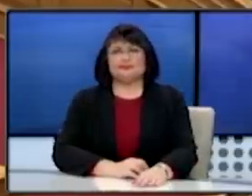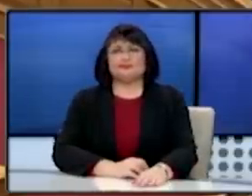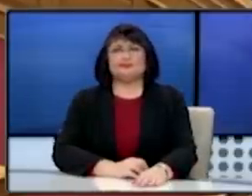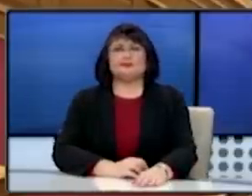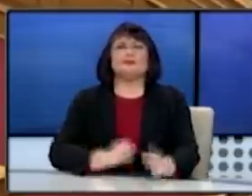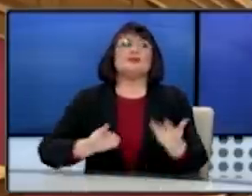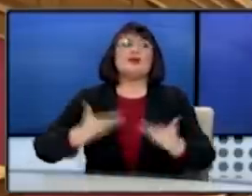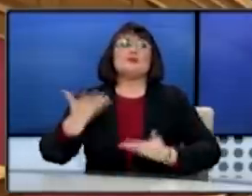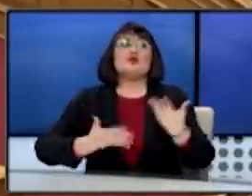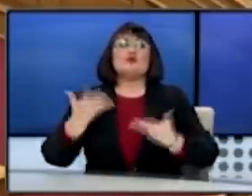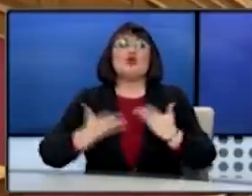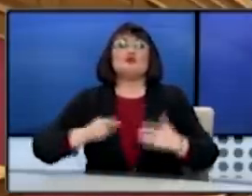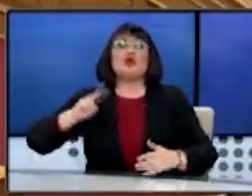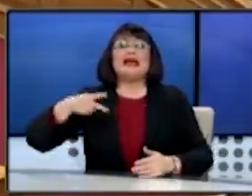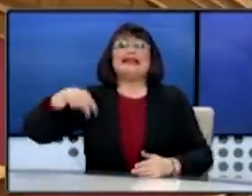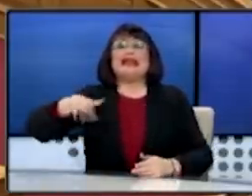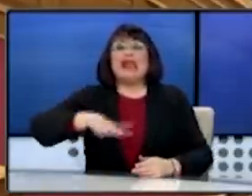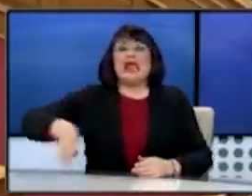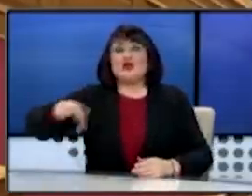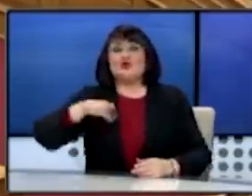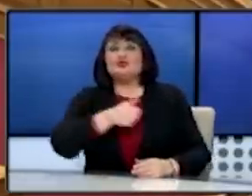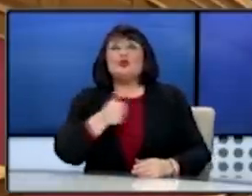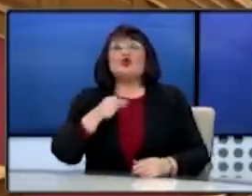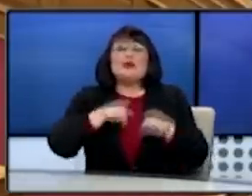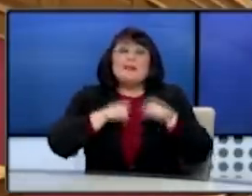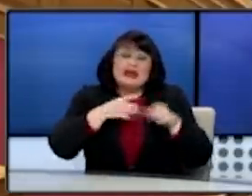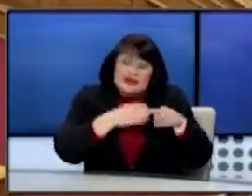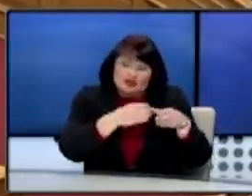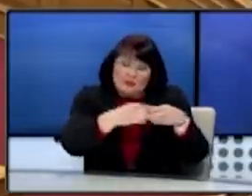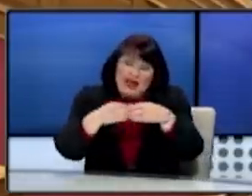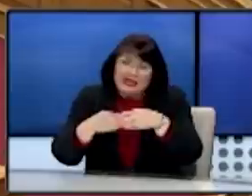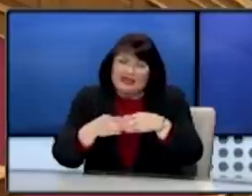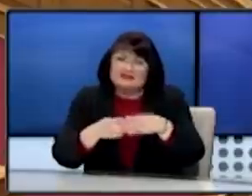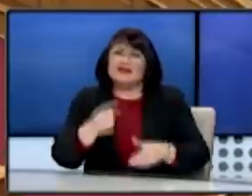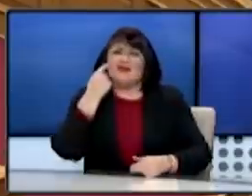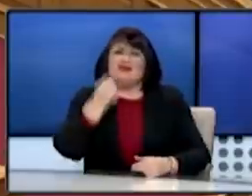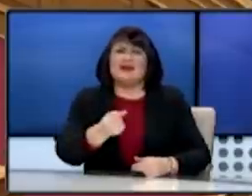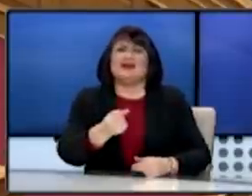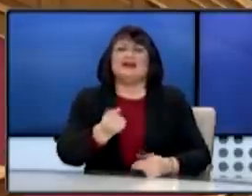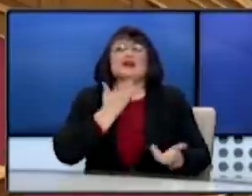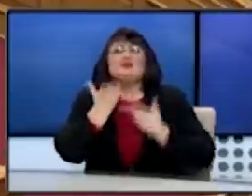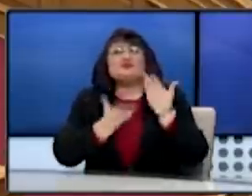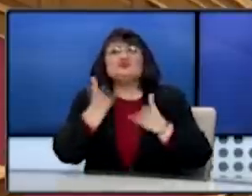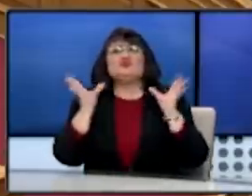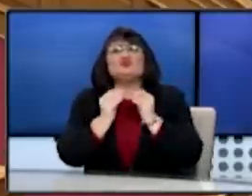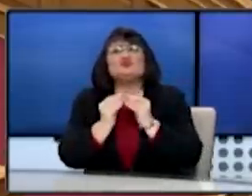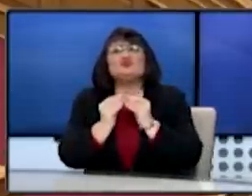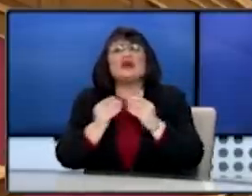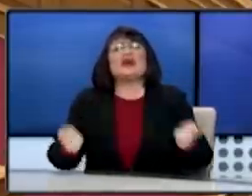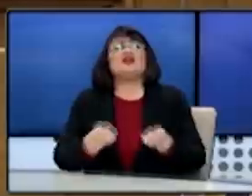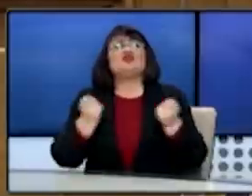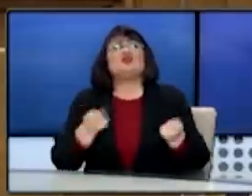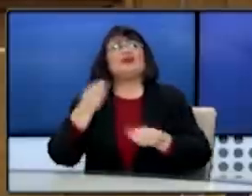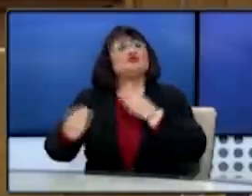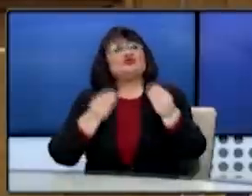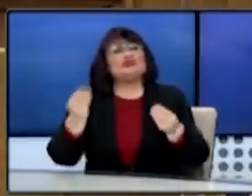ο προϋπολογισμός σας είναι αντιλαϊκός, ταξικός και αυτό αποτυπώνεται και στις δαπάνες που αφορούν παροχές για τους